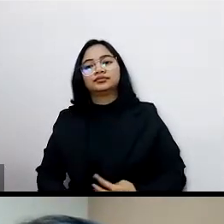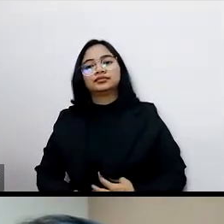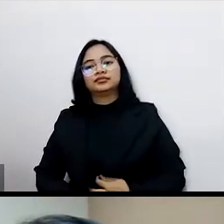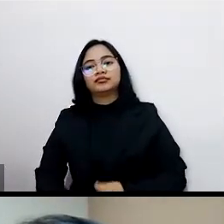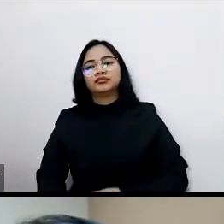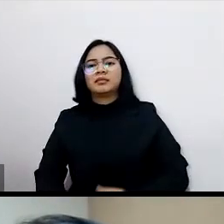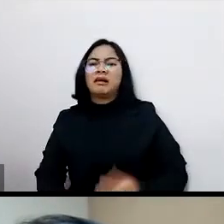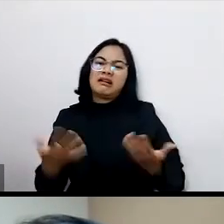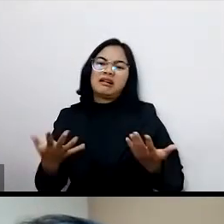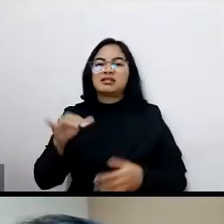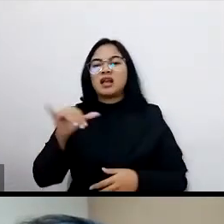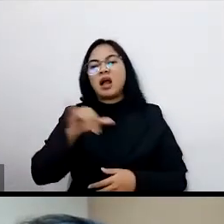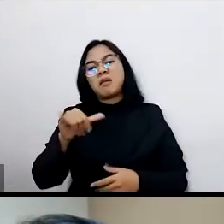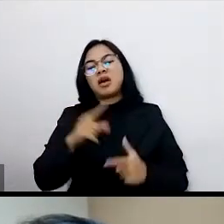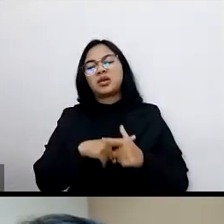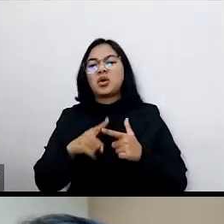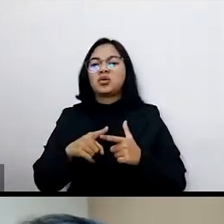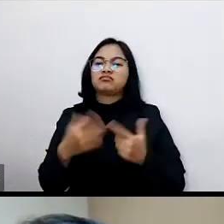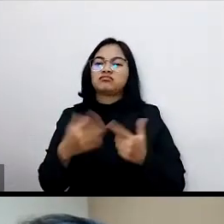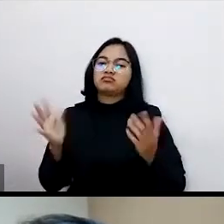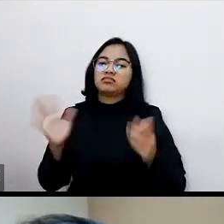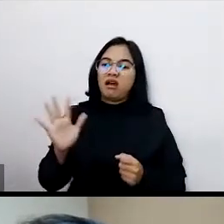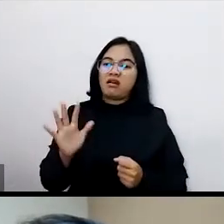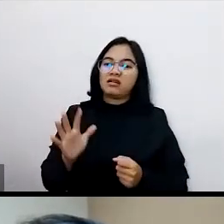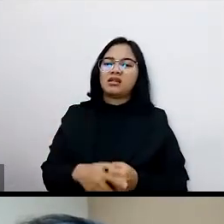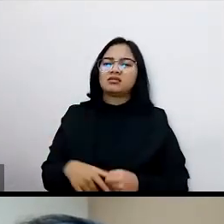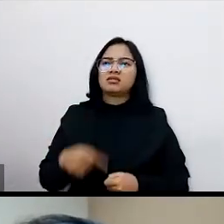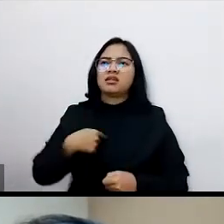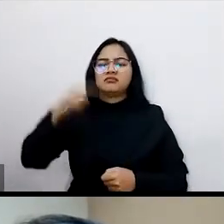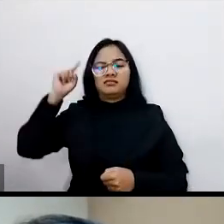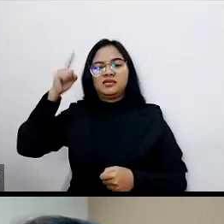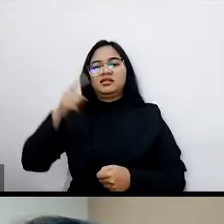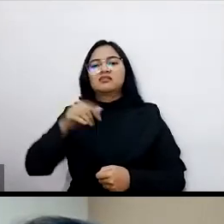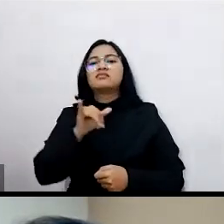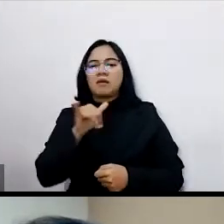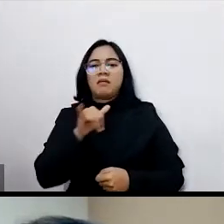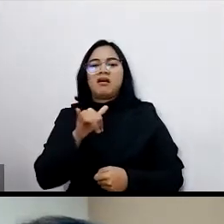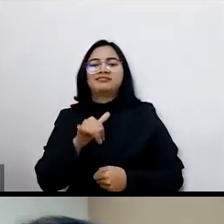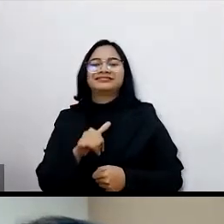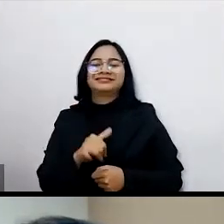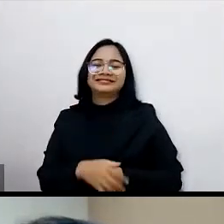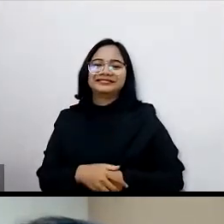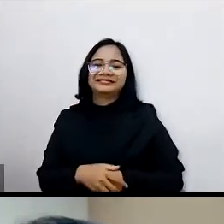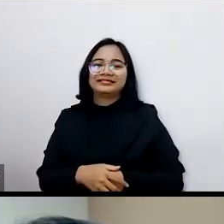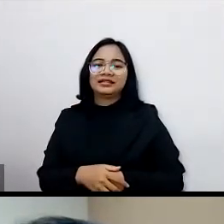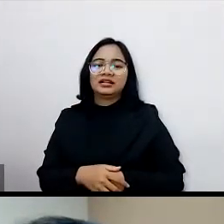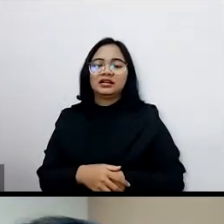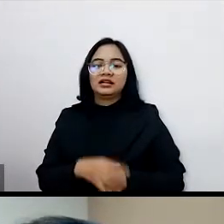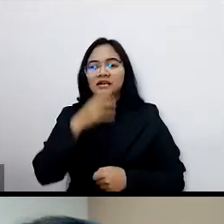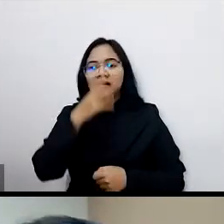saya kira masih sama ya, ininya apa problemnya masih seperti itu gitu ya,